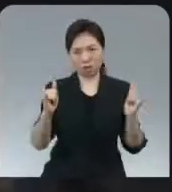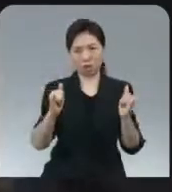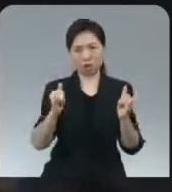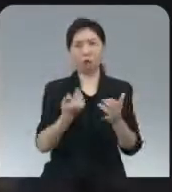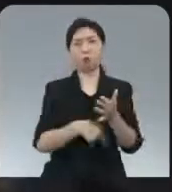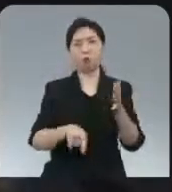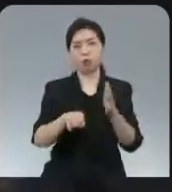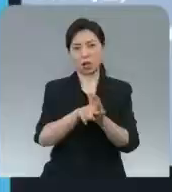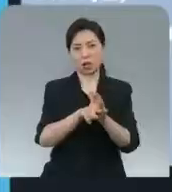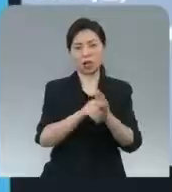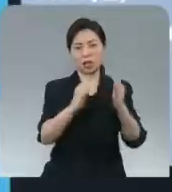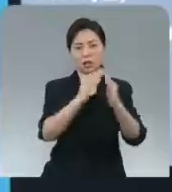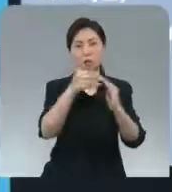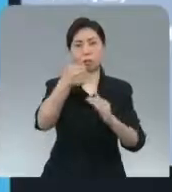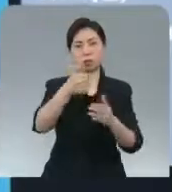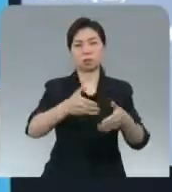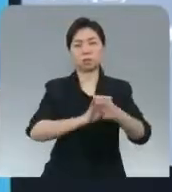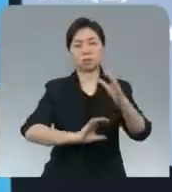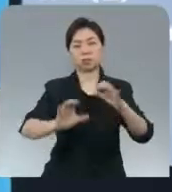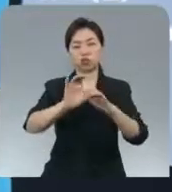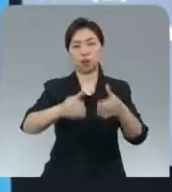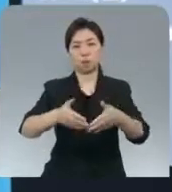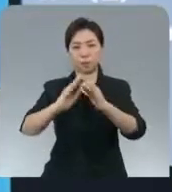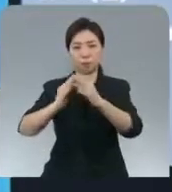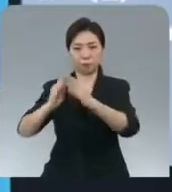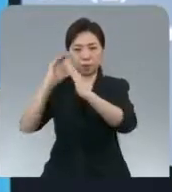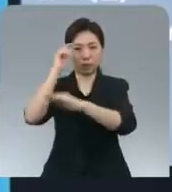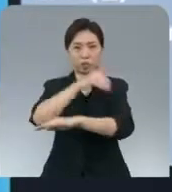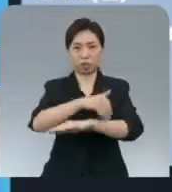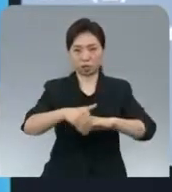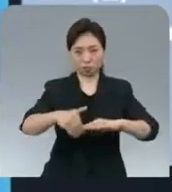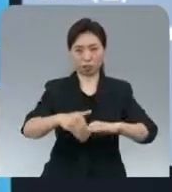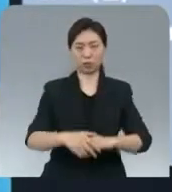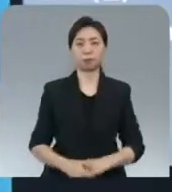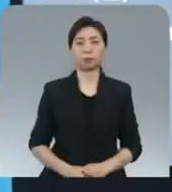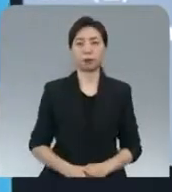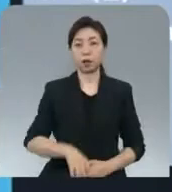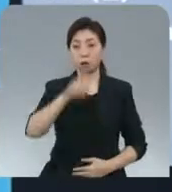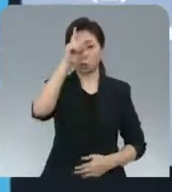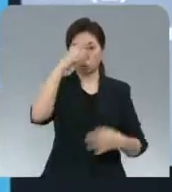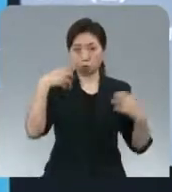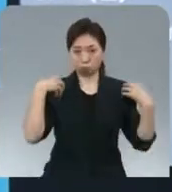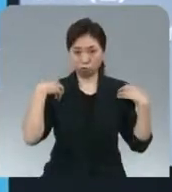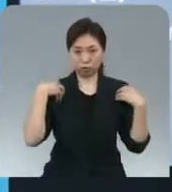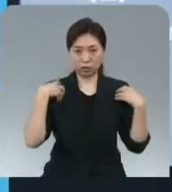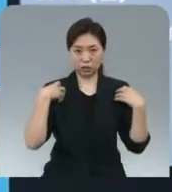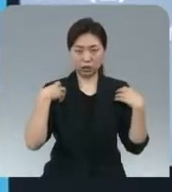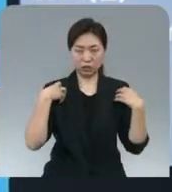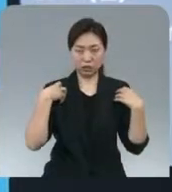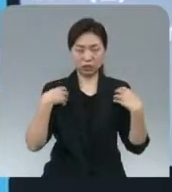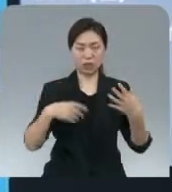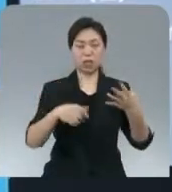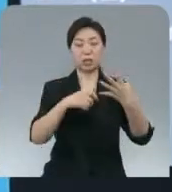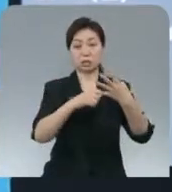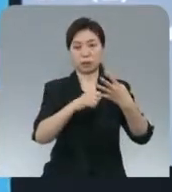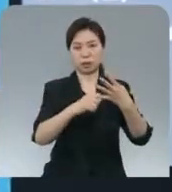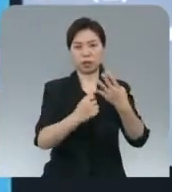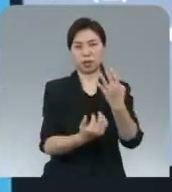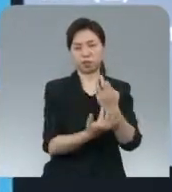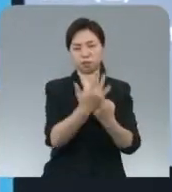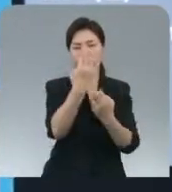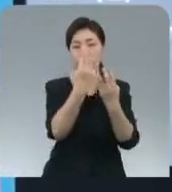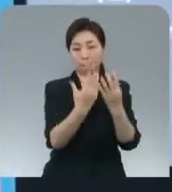1986 года когда началось и ведение соответствующей статистики на его тушение потребовалось почти